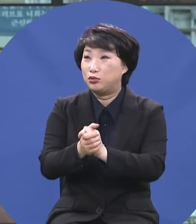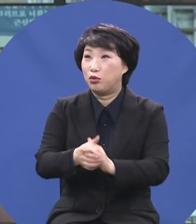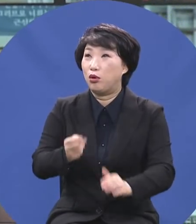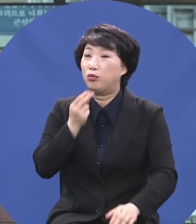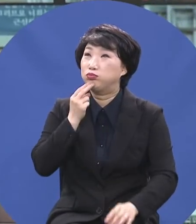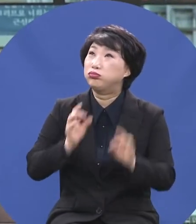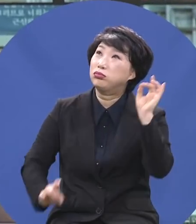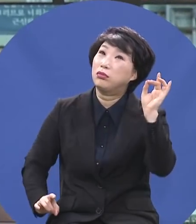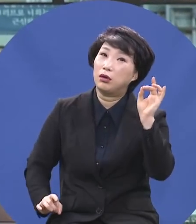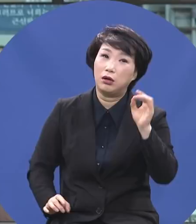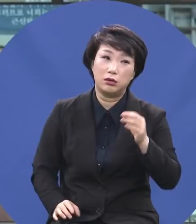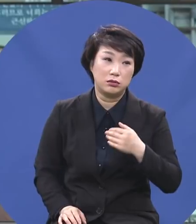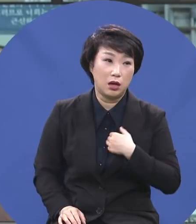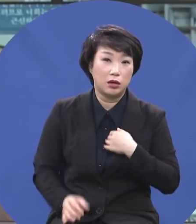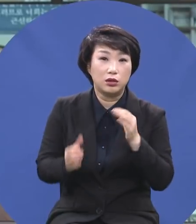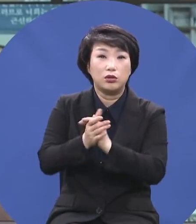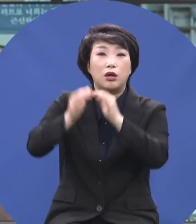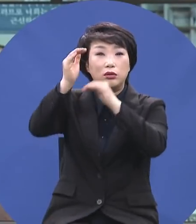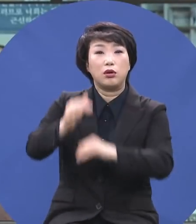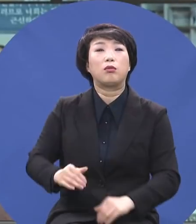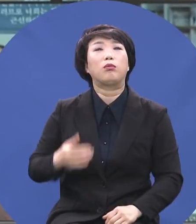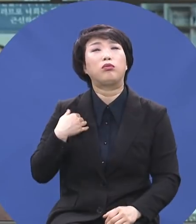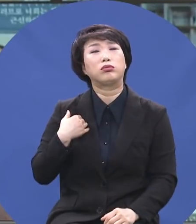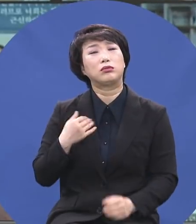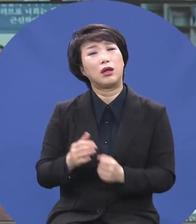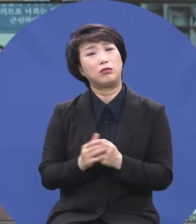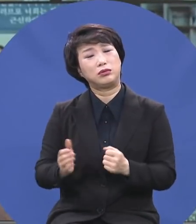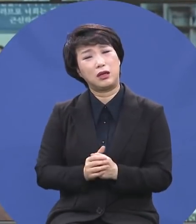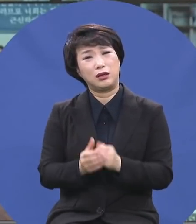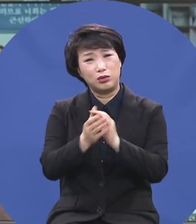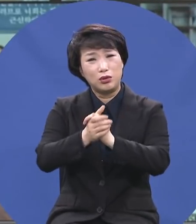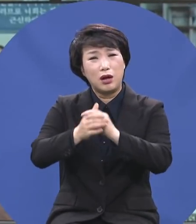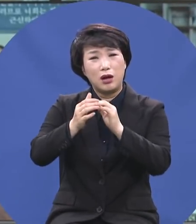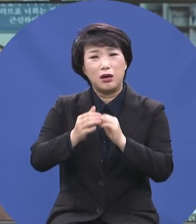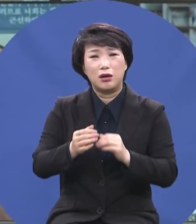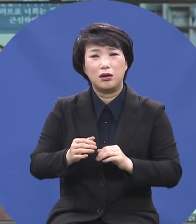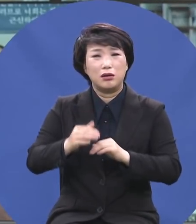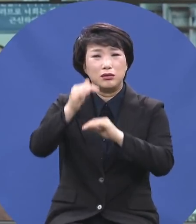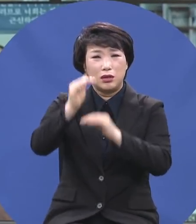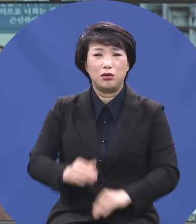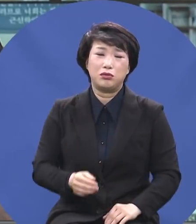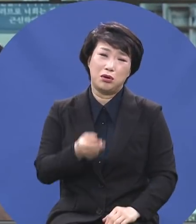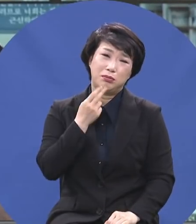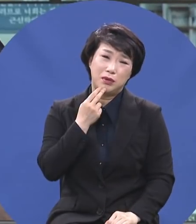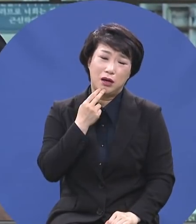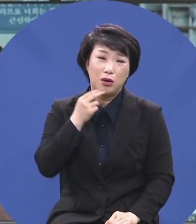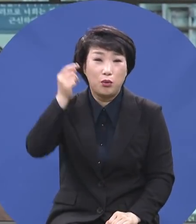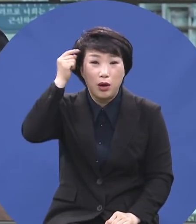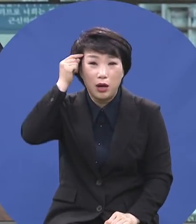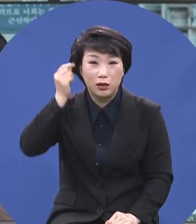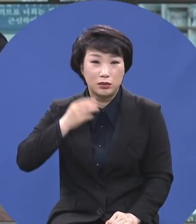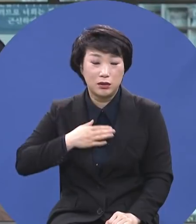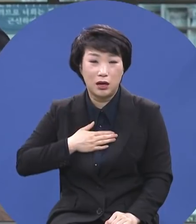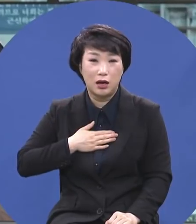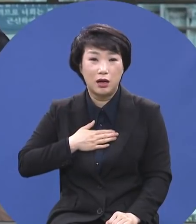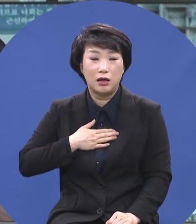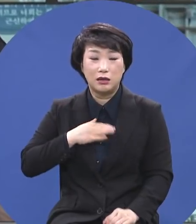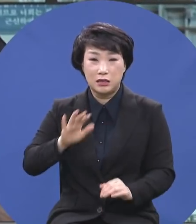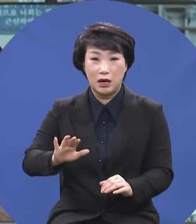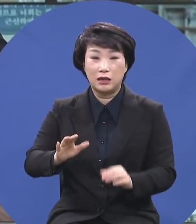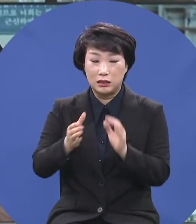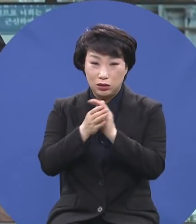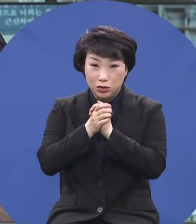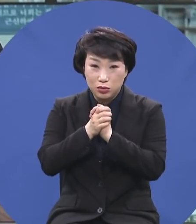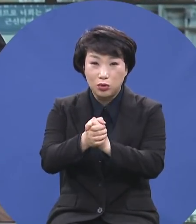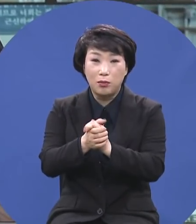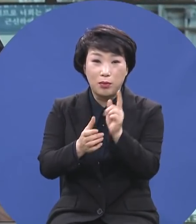안 하고 있다 이 말이야. 빌 바를 모르는 거예요. 응? 빌 바를 모르는 거. 왜냐? 기도는 내가